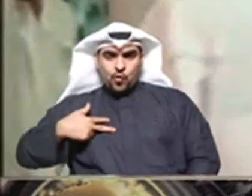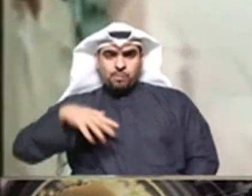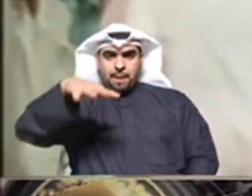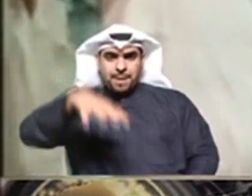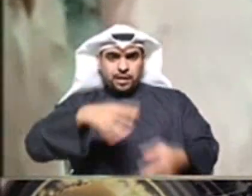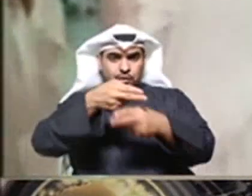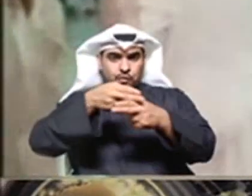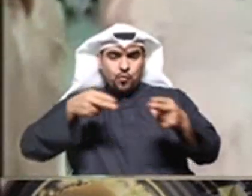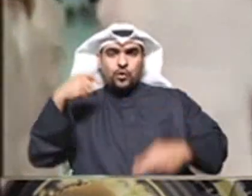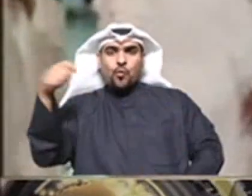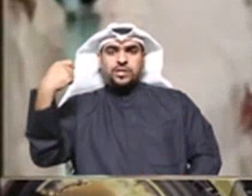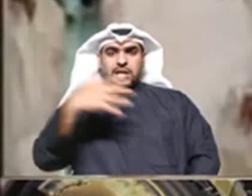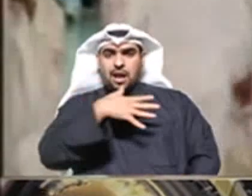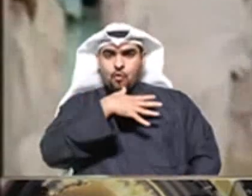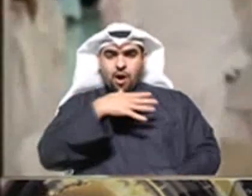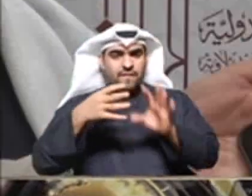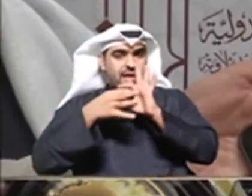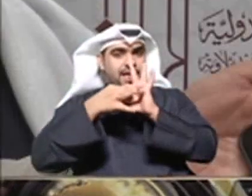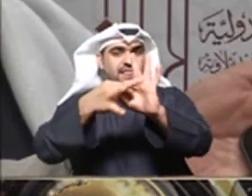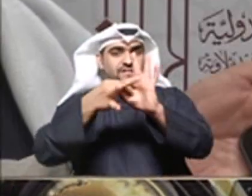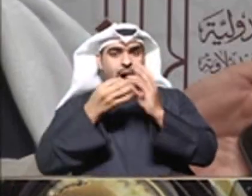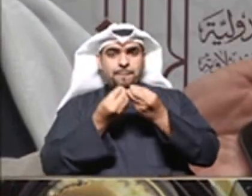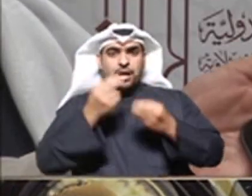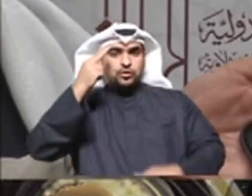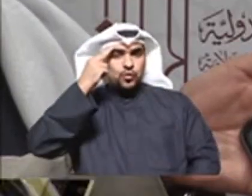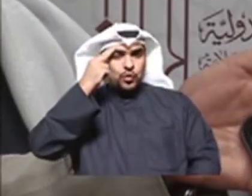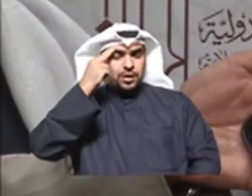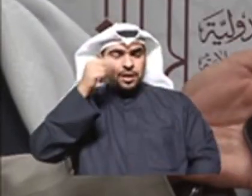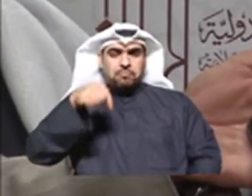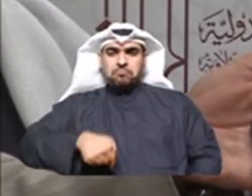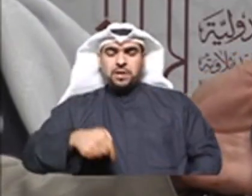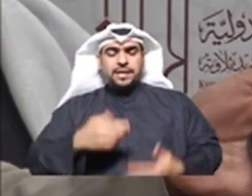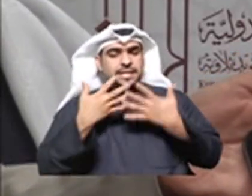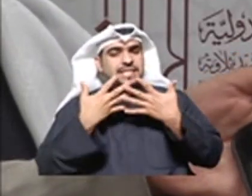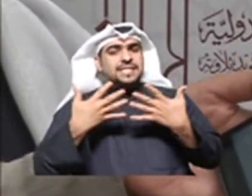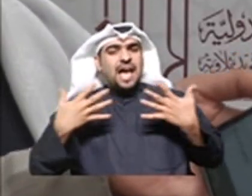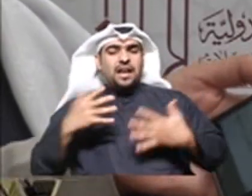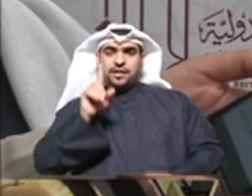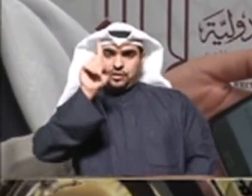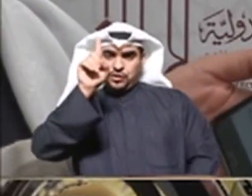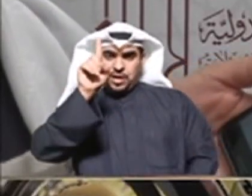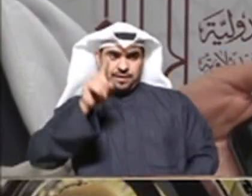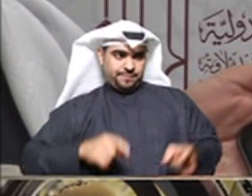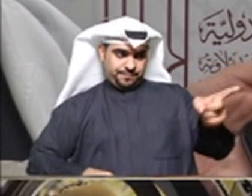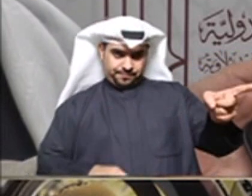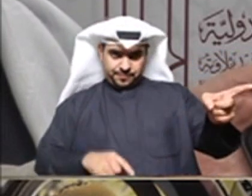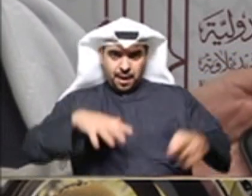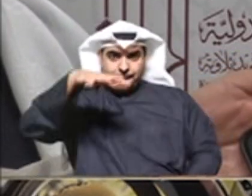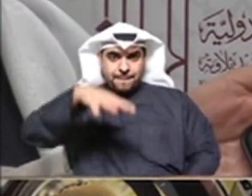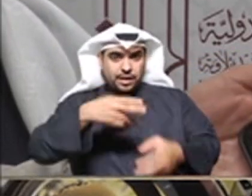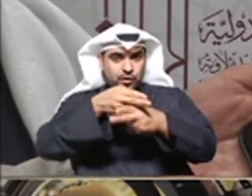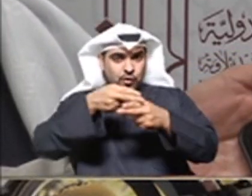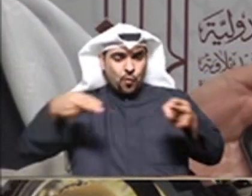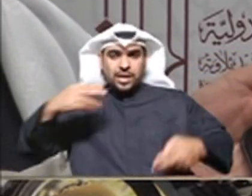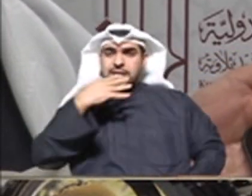لتيسير وتسهيل حج هذا العام. لم تسجل على دولة الكويت أي ملاحظة الآن للسنة الرابعة بفضل الله سبحانه وتعالى،